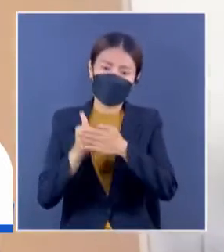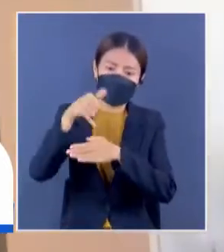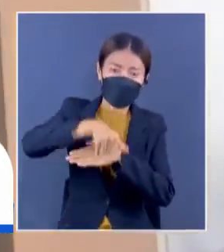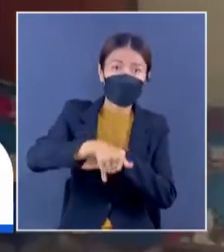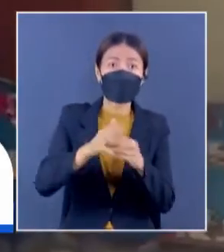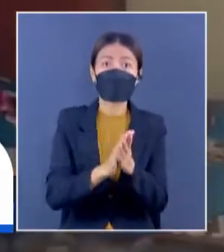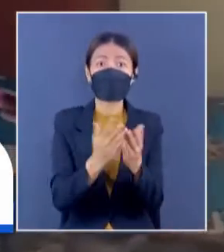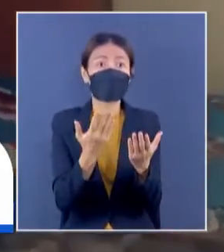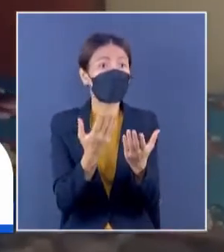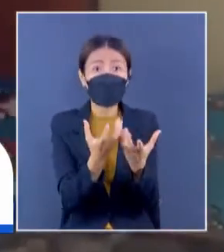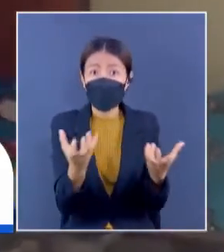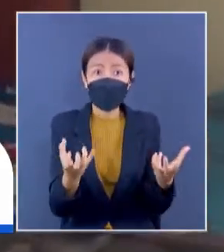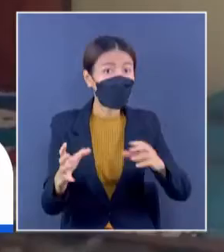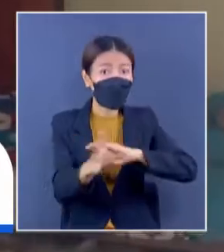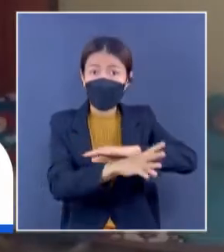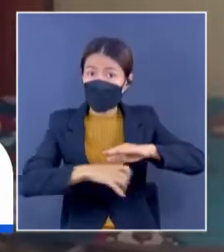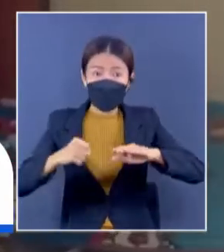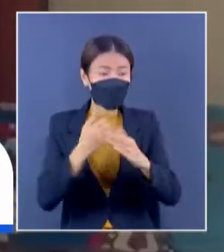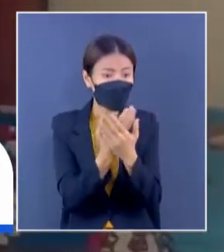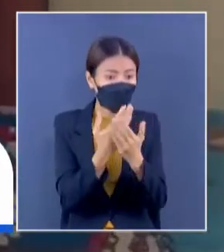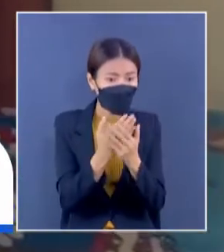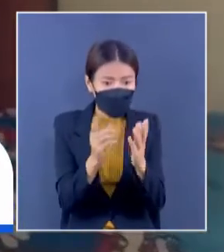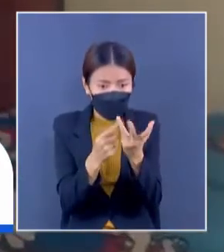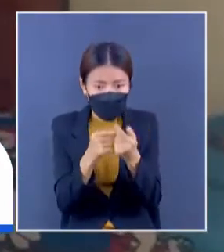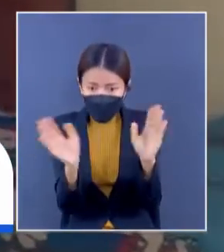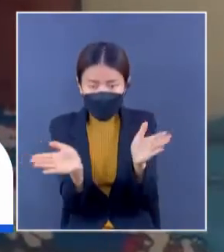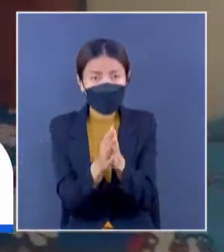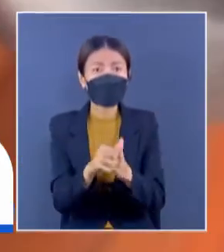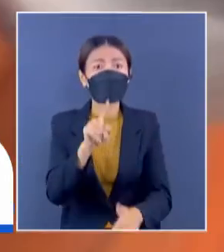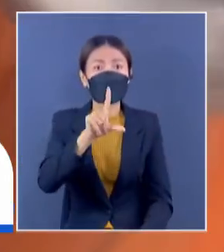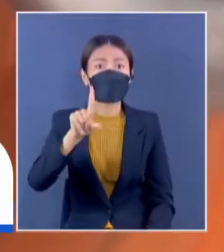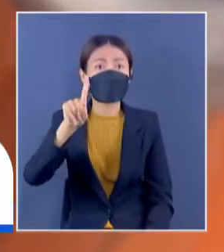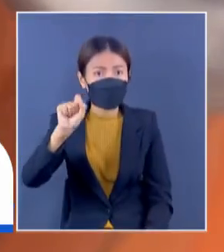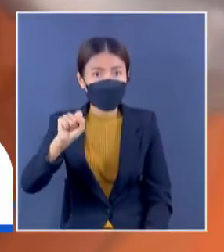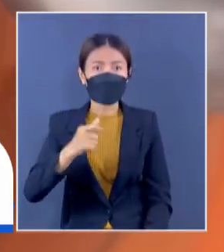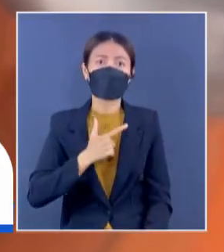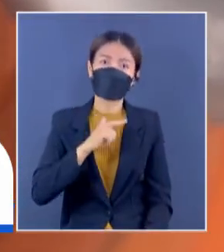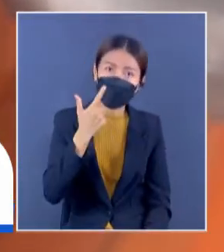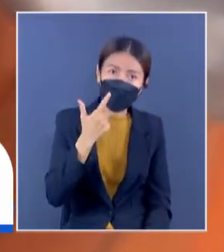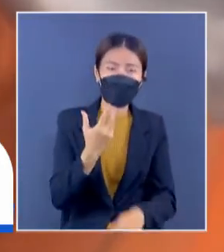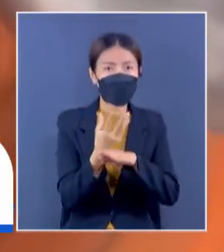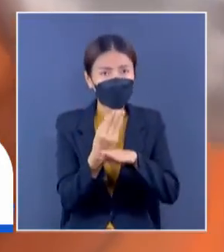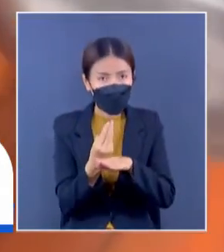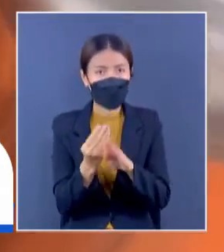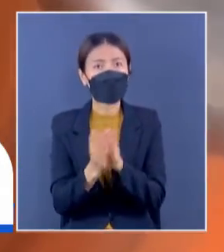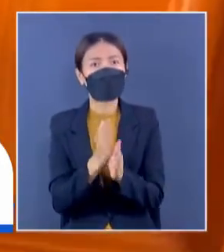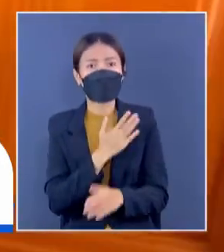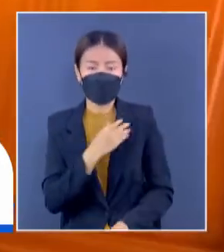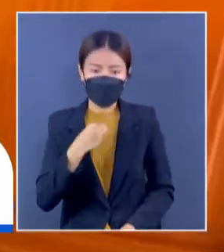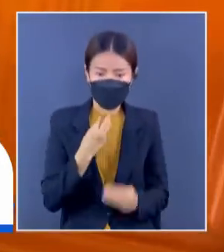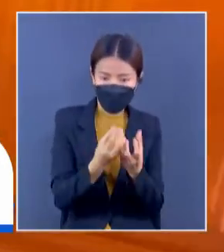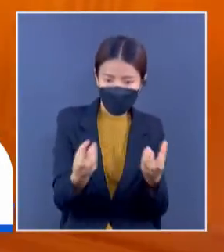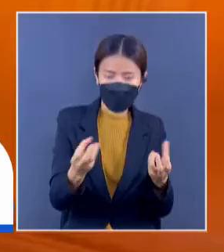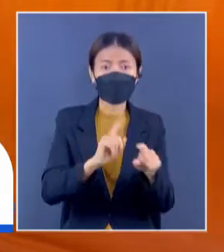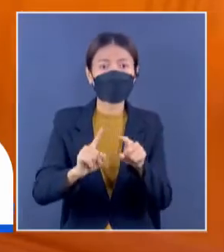วาดทรัพย์สินไปมูลค่ามากกว่า1ล้าน1แสนบาททั้งเครื่องทองเครื่องเพชรพระเครื่องเอาไปหมดเลย ครับ